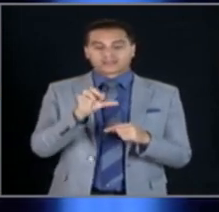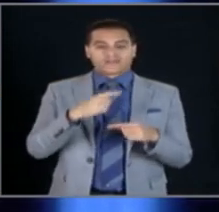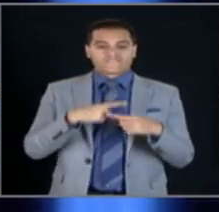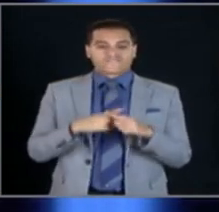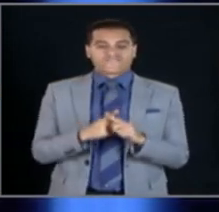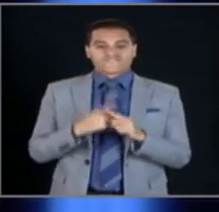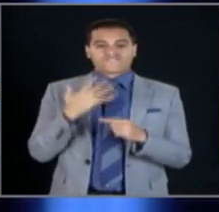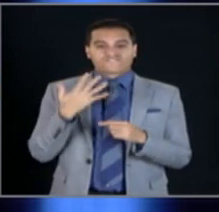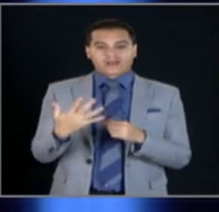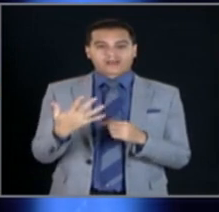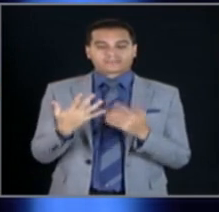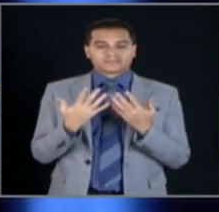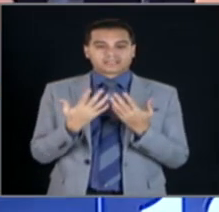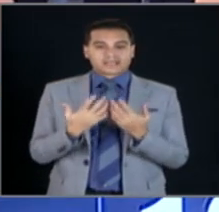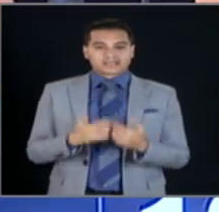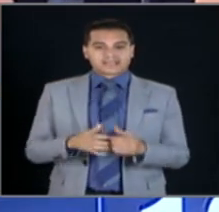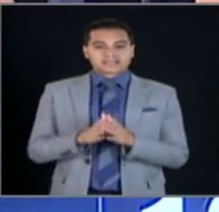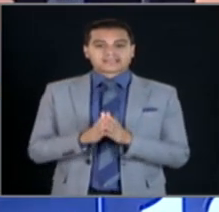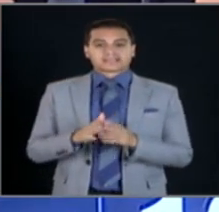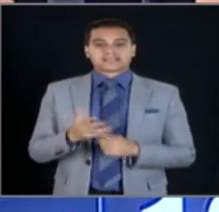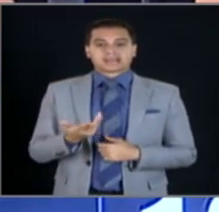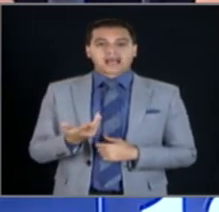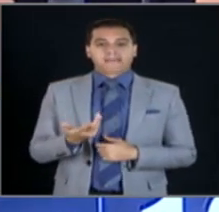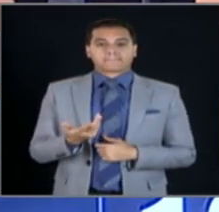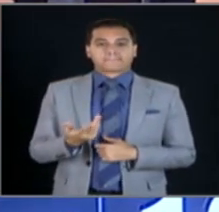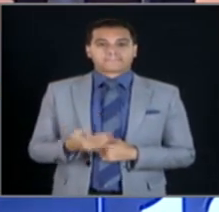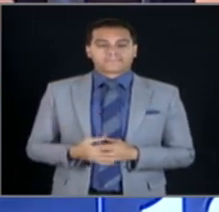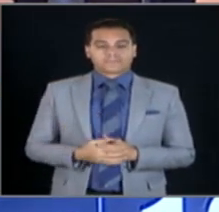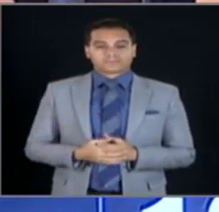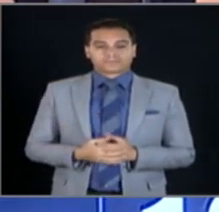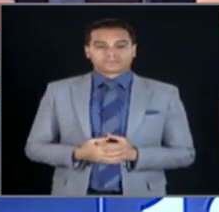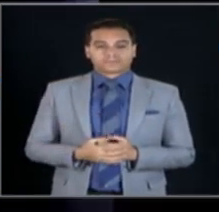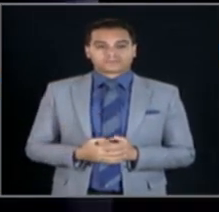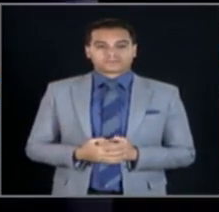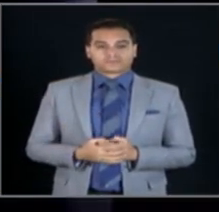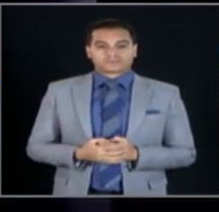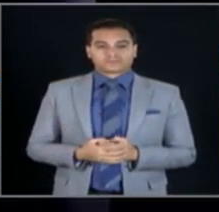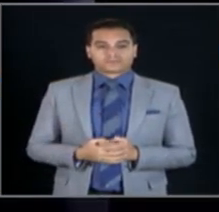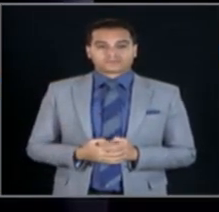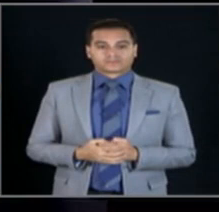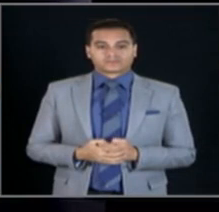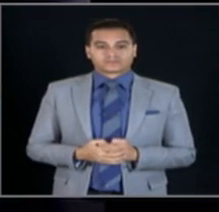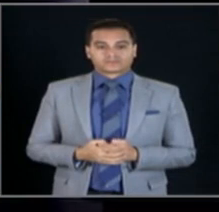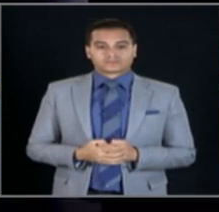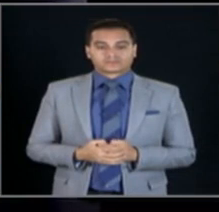سته وتسعين في خمسه يساوي كم